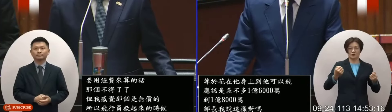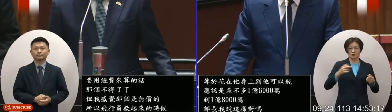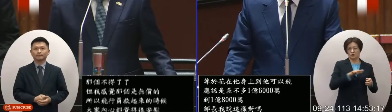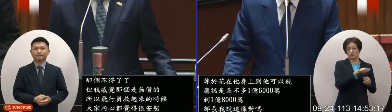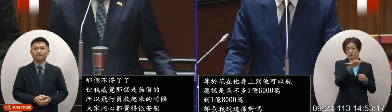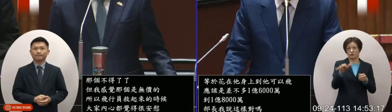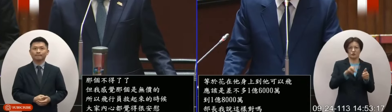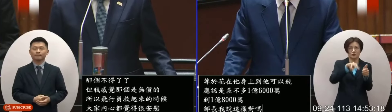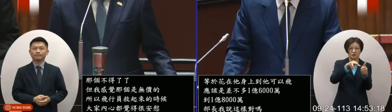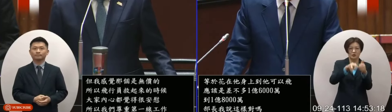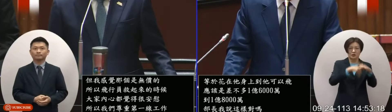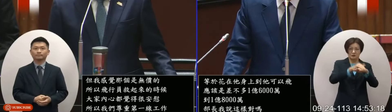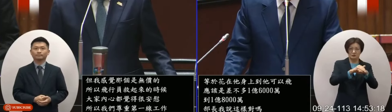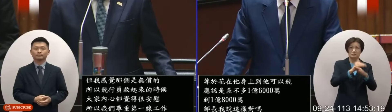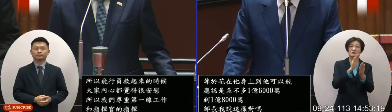员，目的是啥？